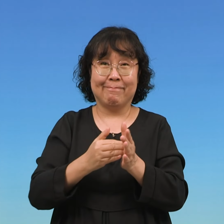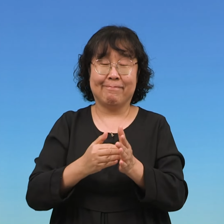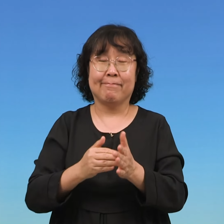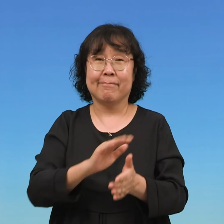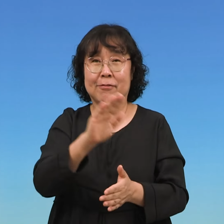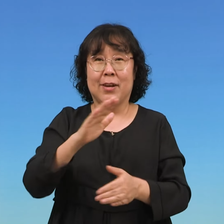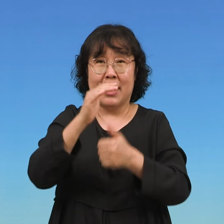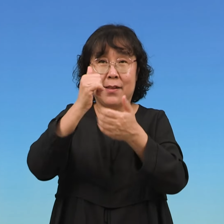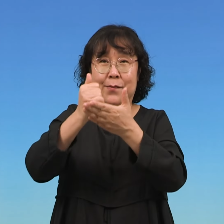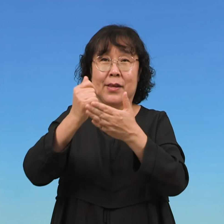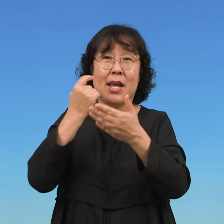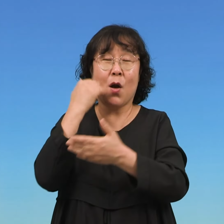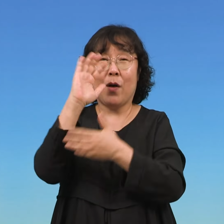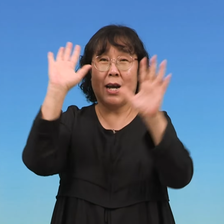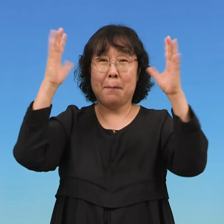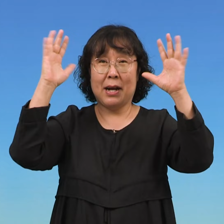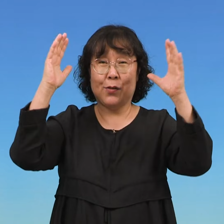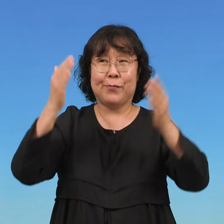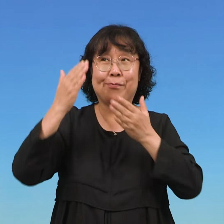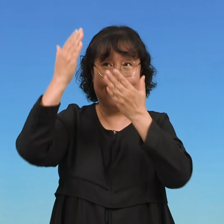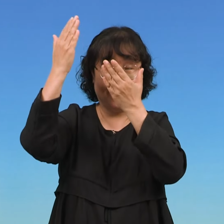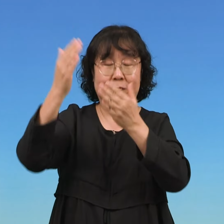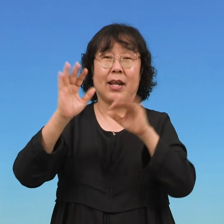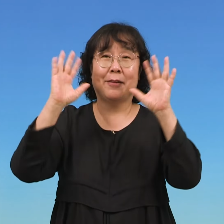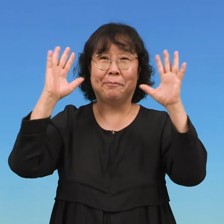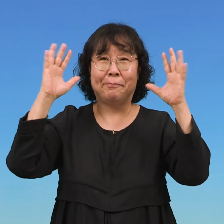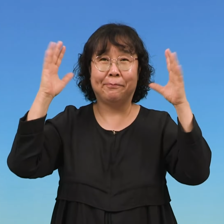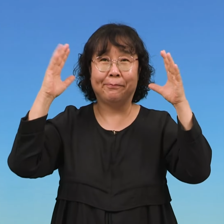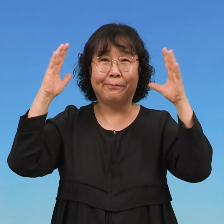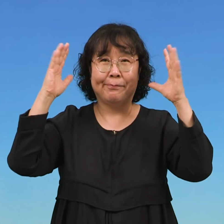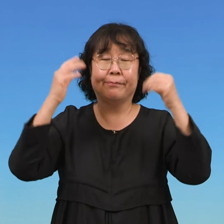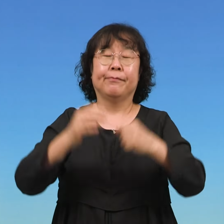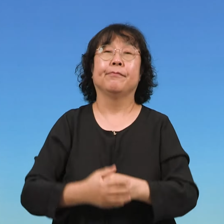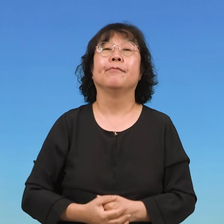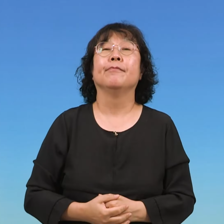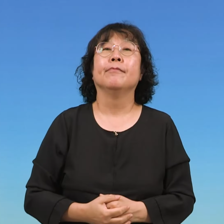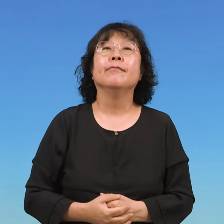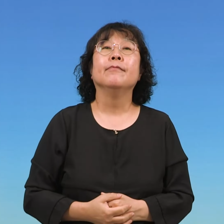우리 하나님께 영광의 바퀴 올려드리기 원합니다